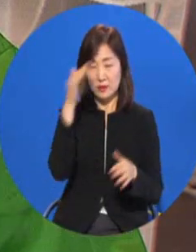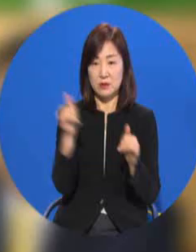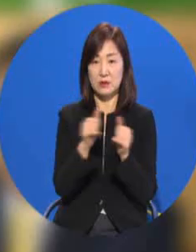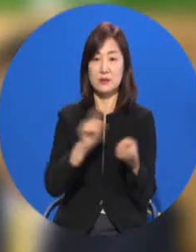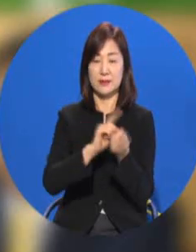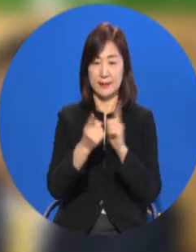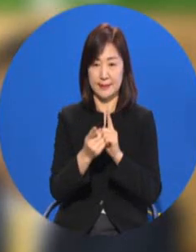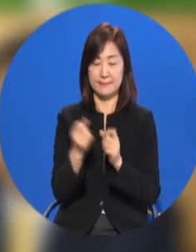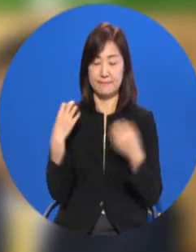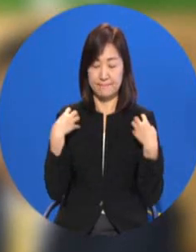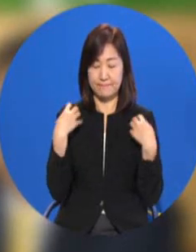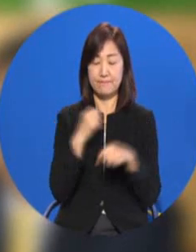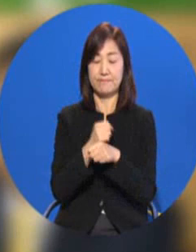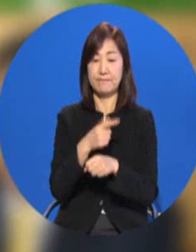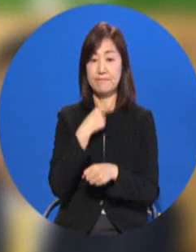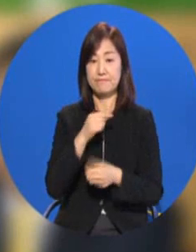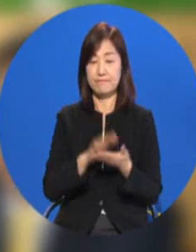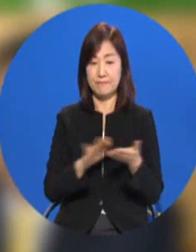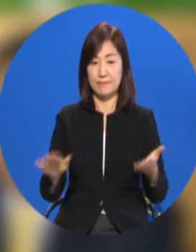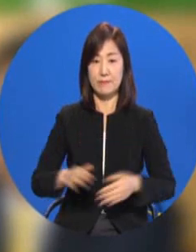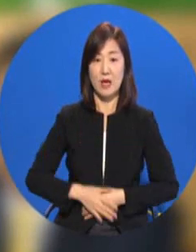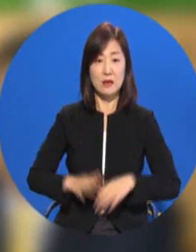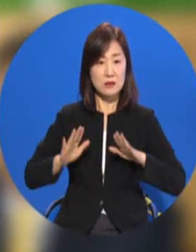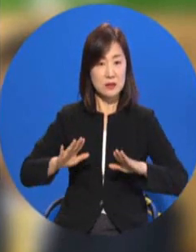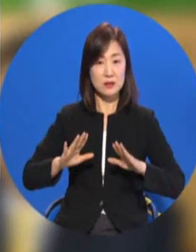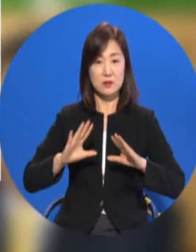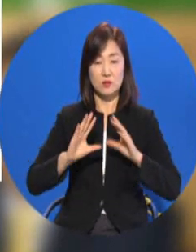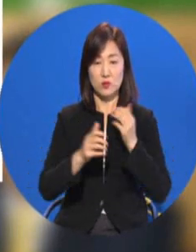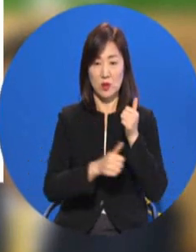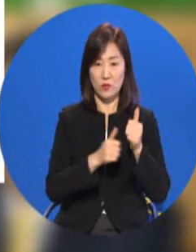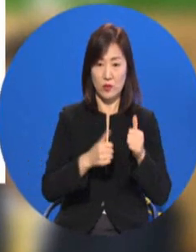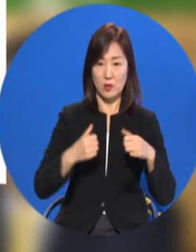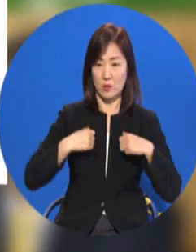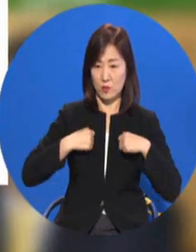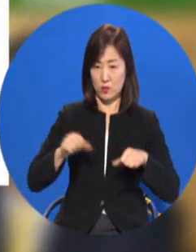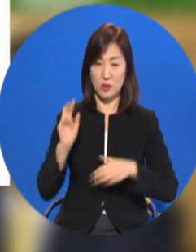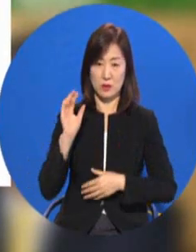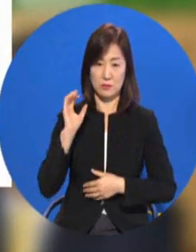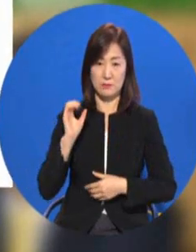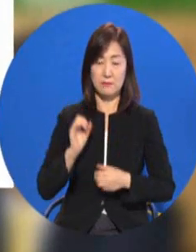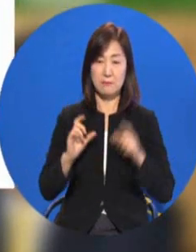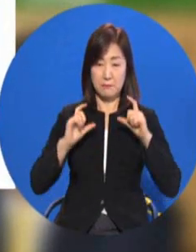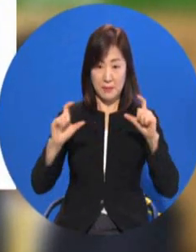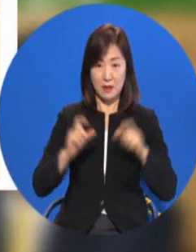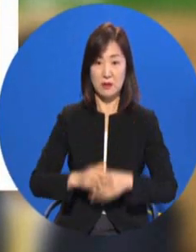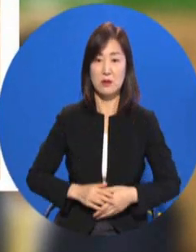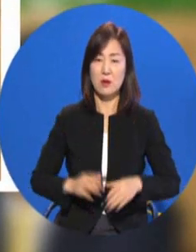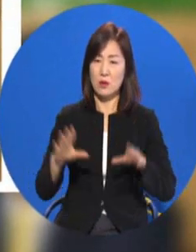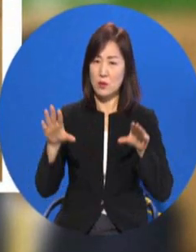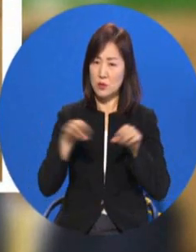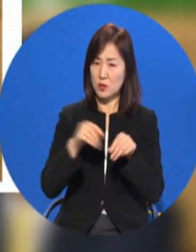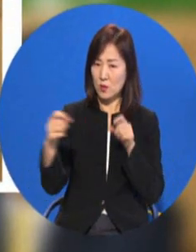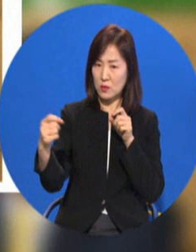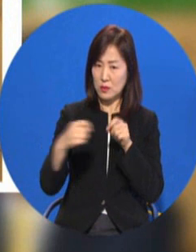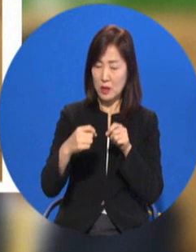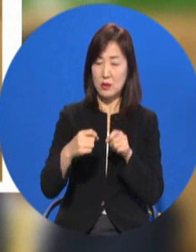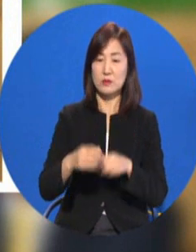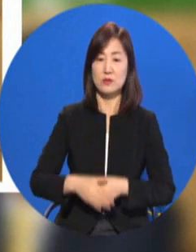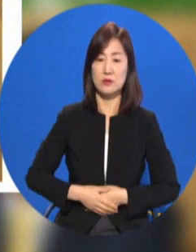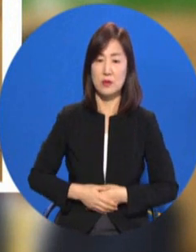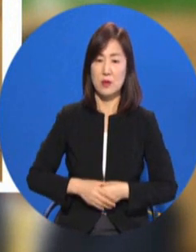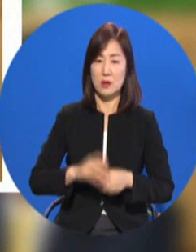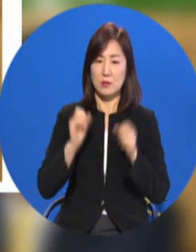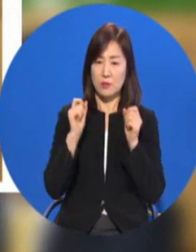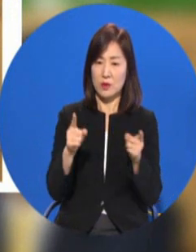합니다 현역 의원의 불출마 의 분구 쟁점 까지 순천시 선거구는 총선을 앞두고 갈수록 변수가